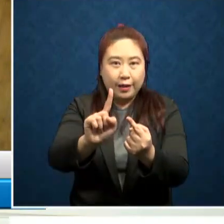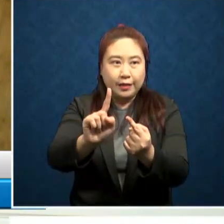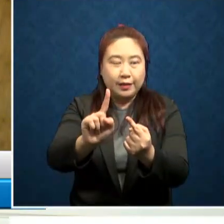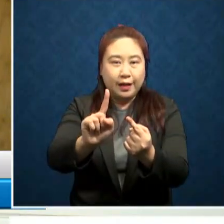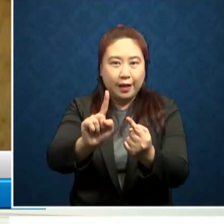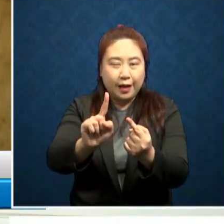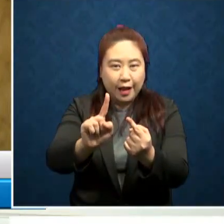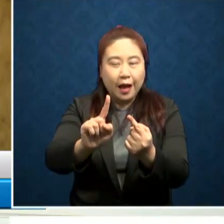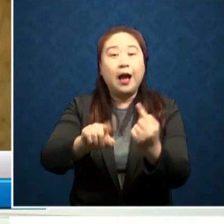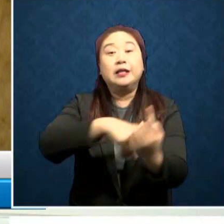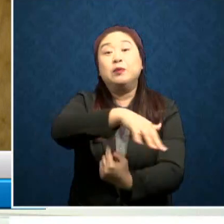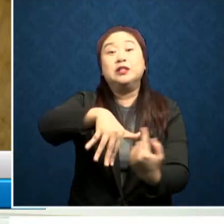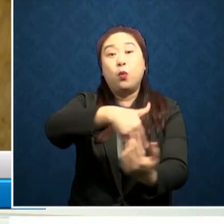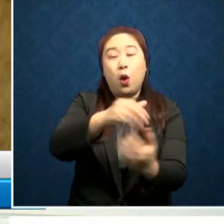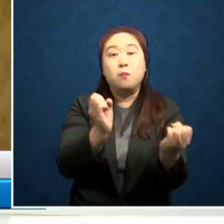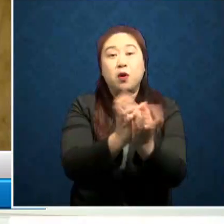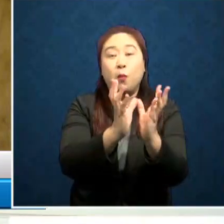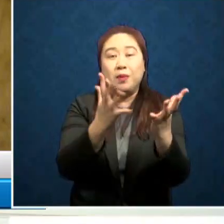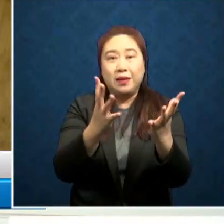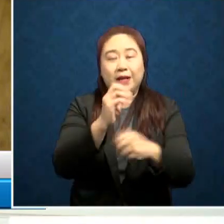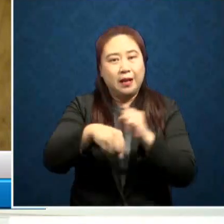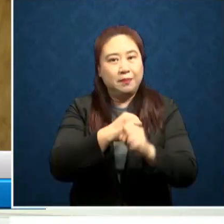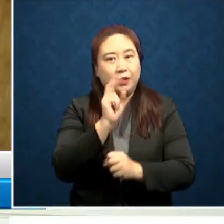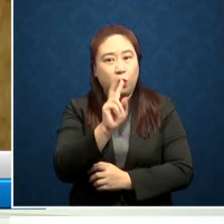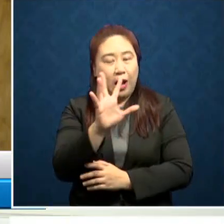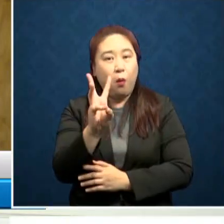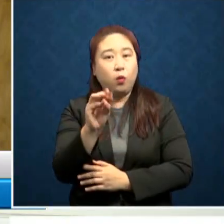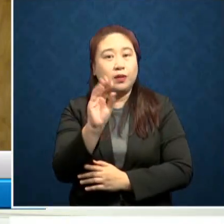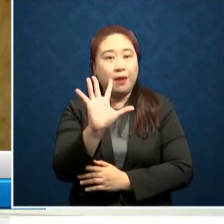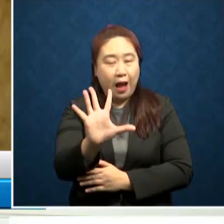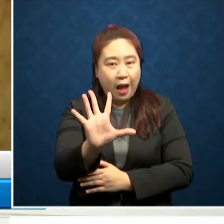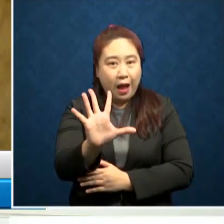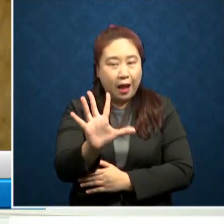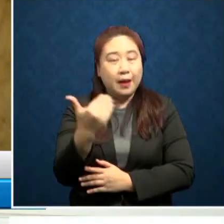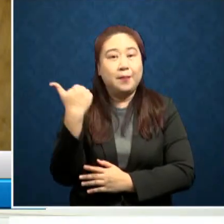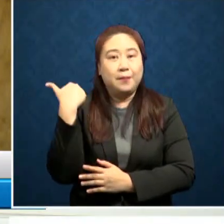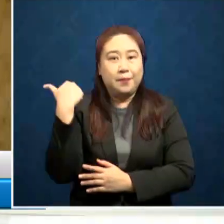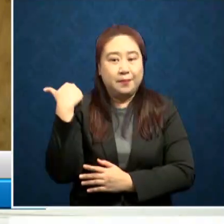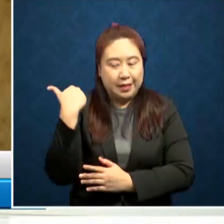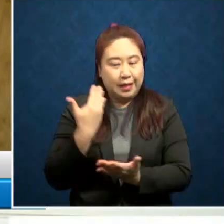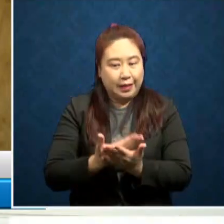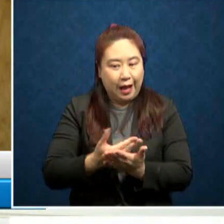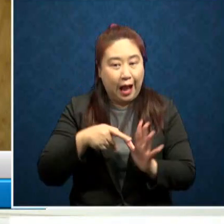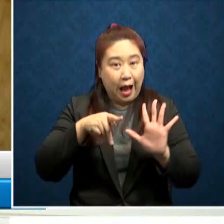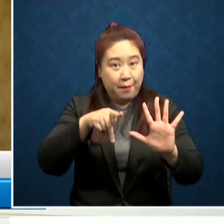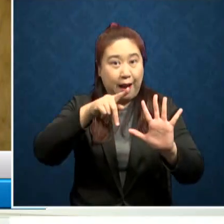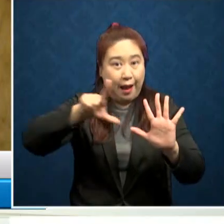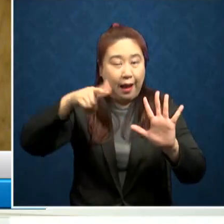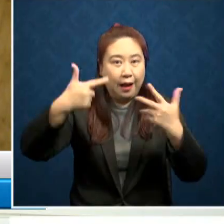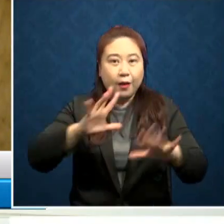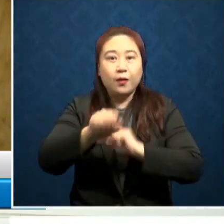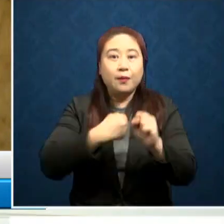ของประเทศเนะครับในปี2565เราได้ออก Green borไปแล้ว 5,000ล้านบาทนะครับแล้วก็ใน